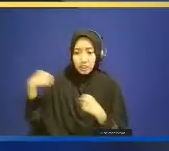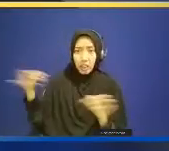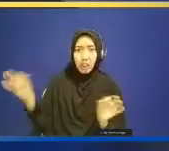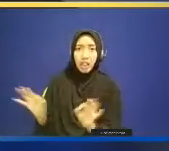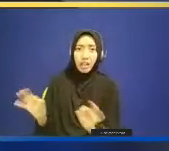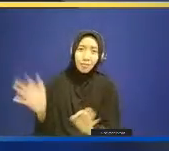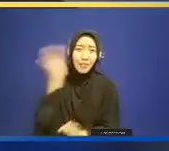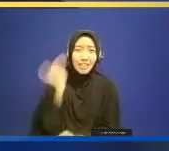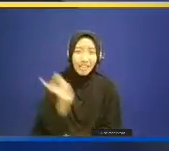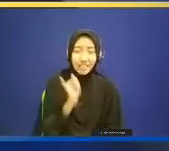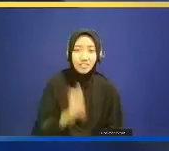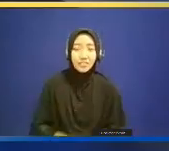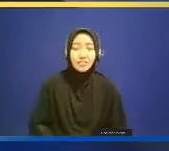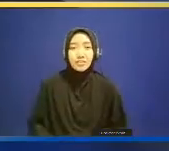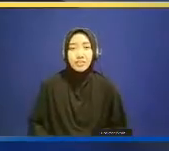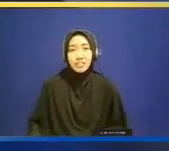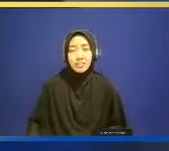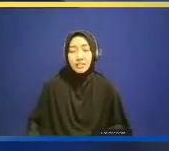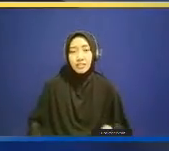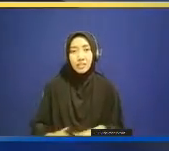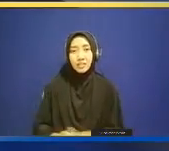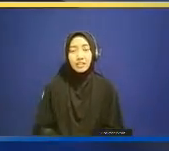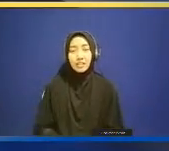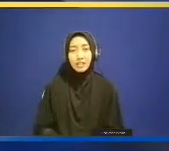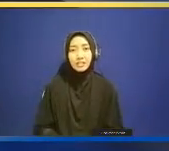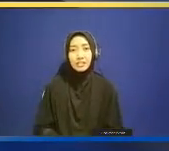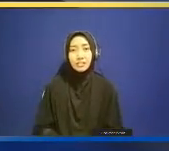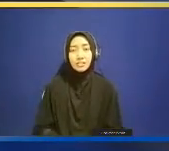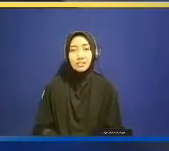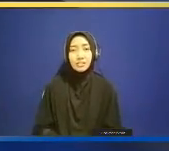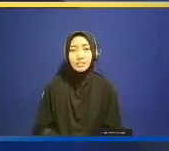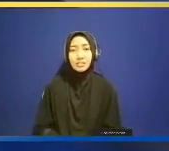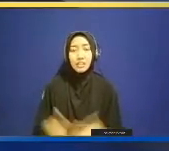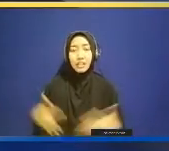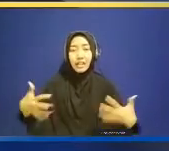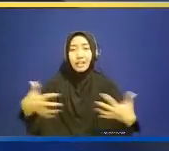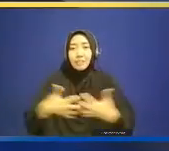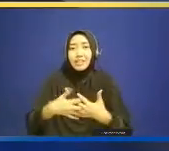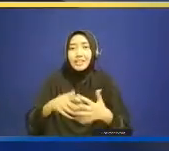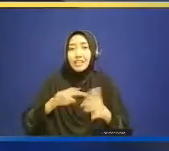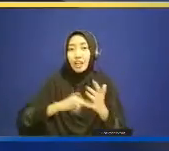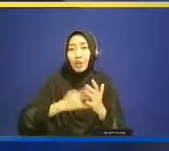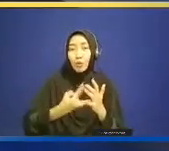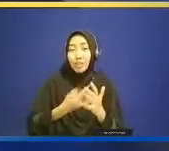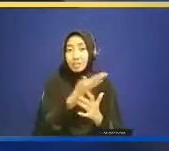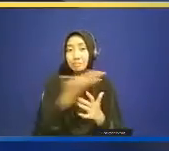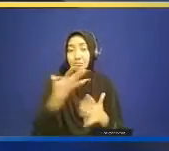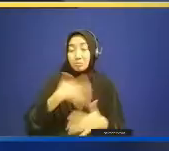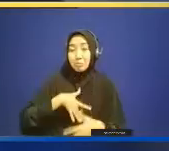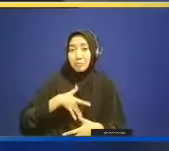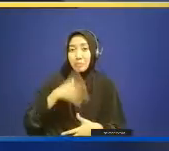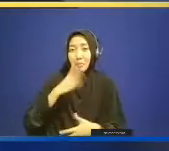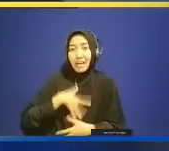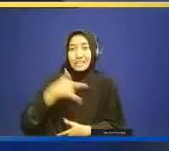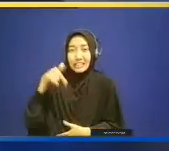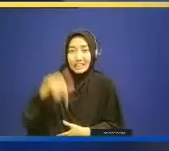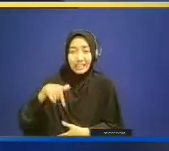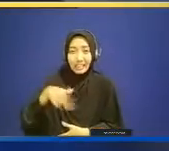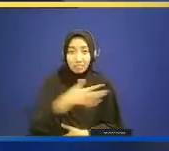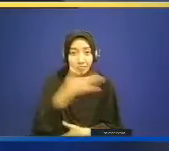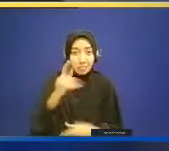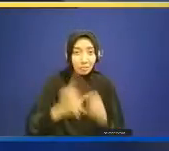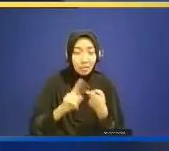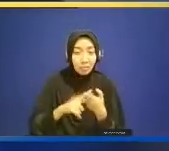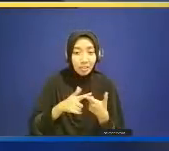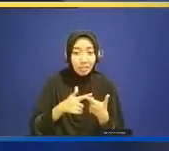saya itu ya kan kemudian juga adaptasi teknologi ini seperti yang lagi kita alami saat ini sebagaimana teman-teman Apakah